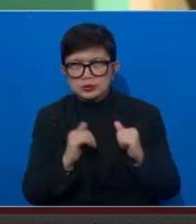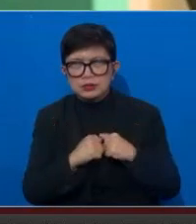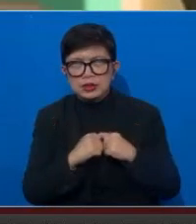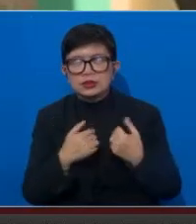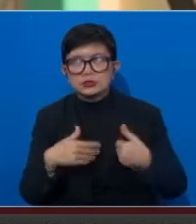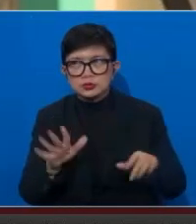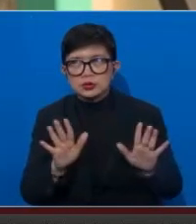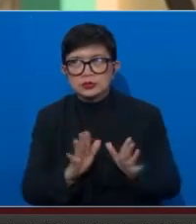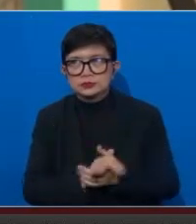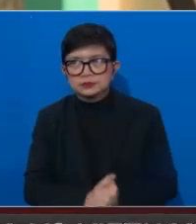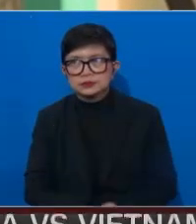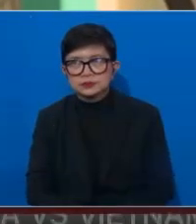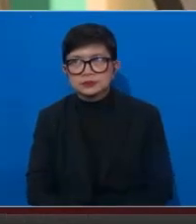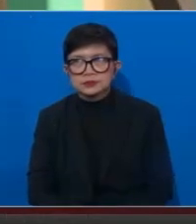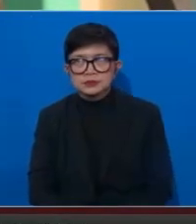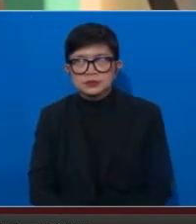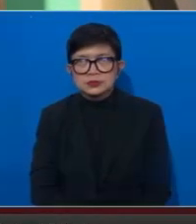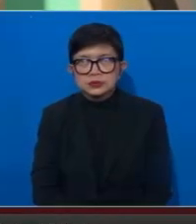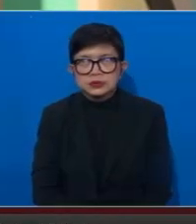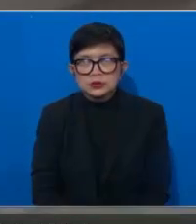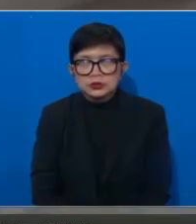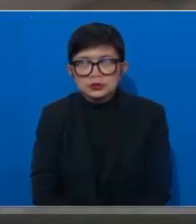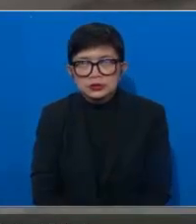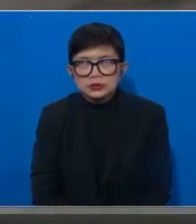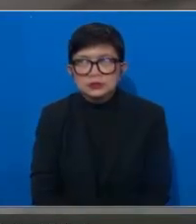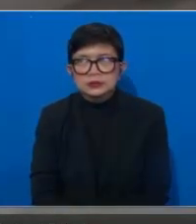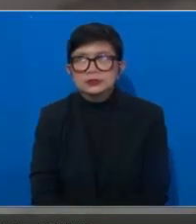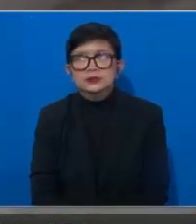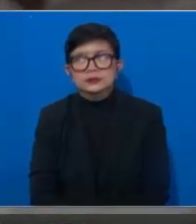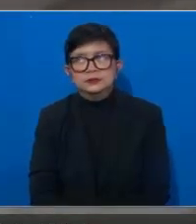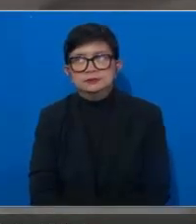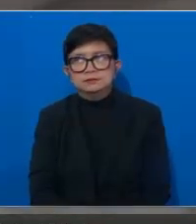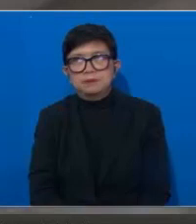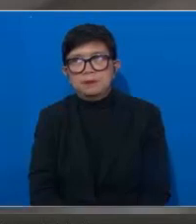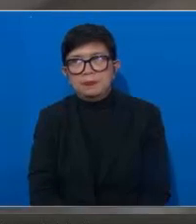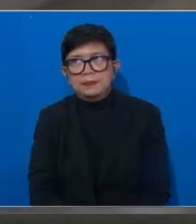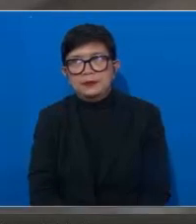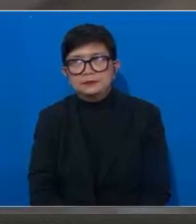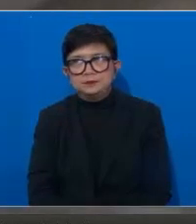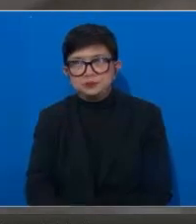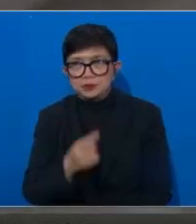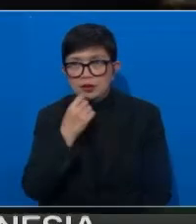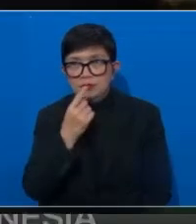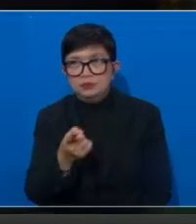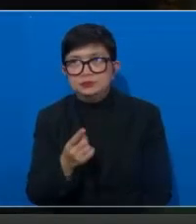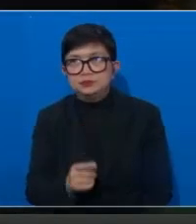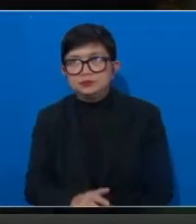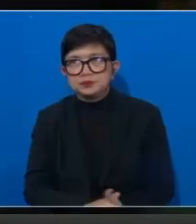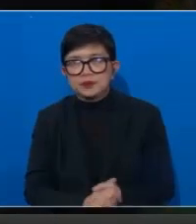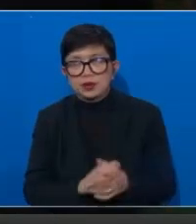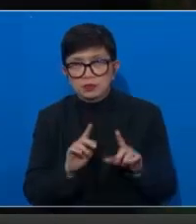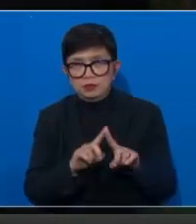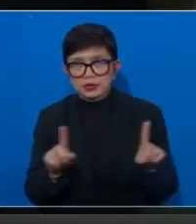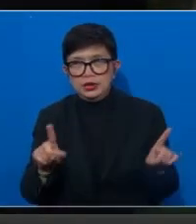memang dimungkinkan terjadinya perbedaan pandangan. Lebih lanjut, Asrorun Ni'am mengungkapkan, di balik perbedaan